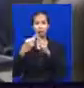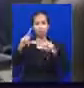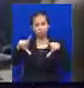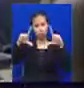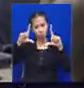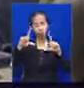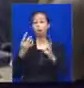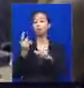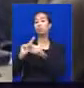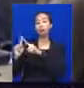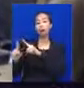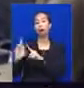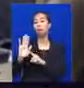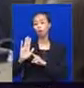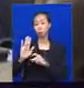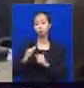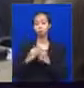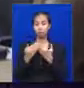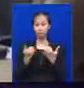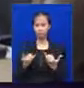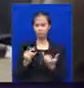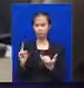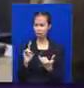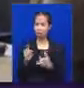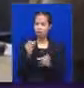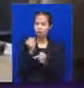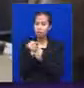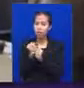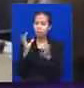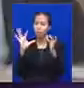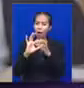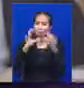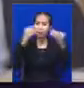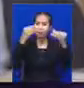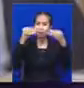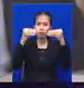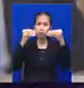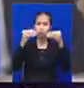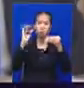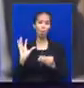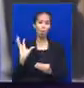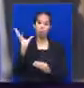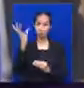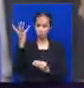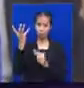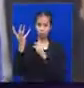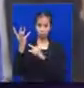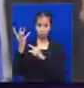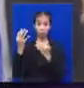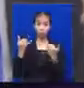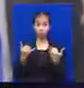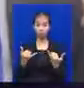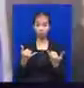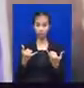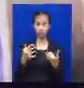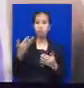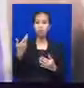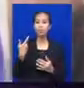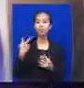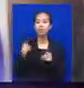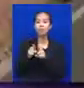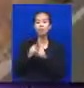าไม่ว่าจะเป็นเดอะการ์เดียนซึ่งเป็นบริษัทผลิตกระจกชั้นนำของโลกอยู่ในปัจจุบันเนี่ยนะครับก็จะมีการ